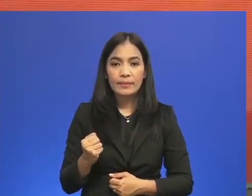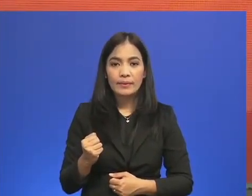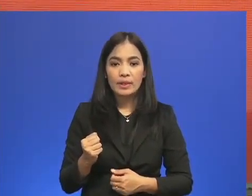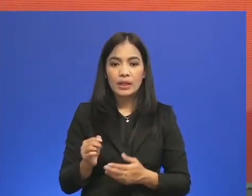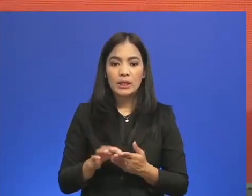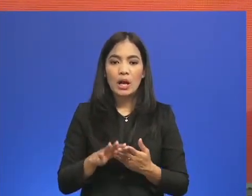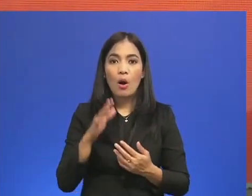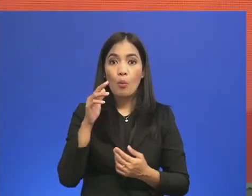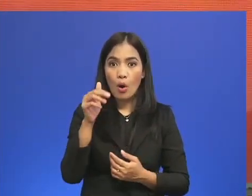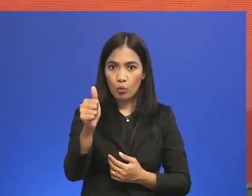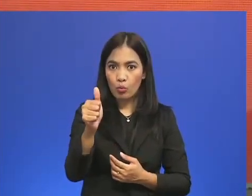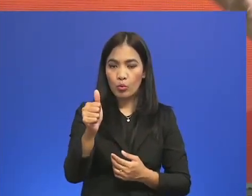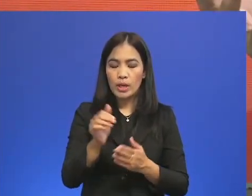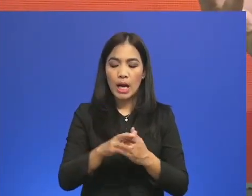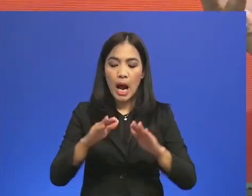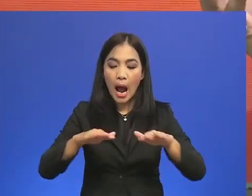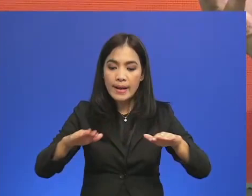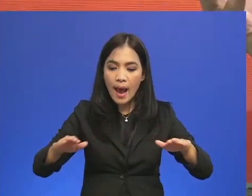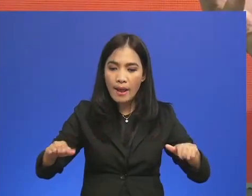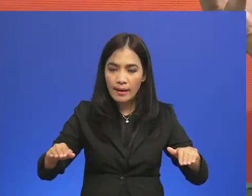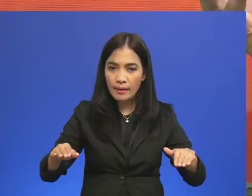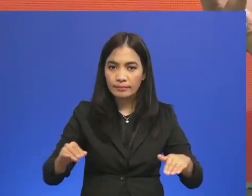yang ideal, dengan anak-anak.